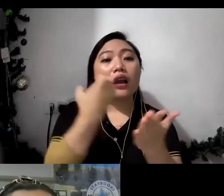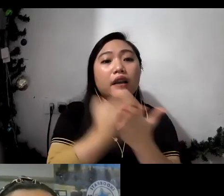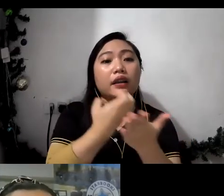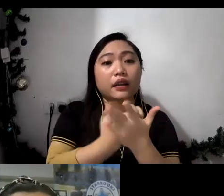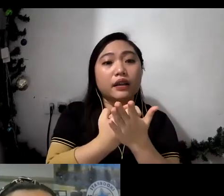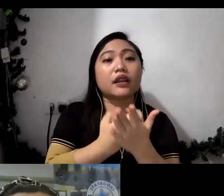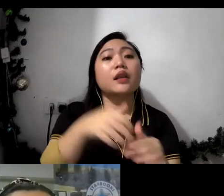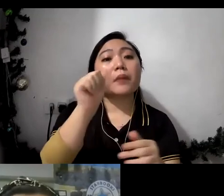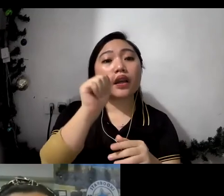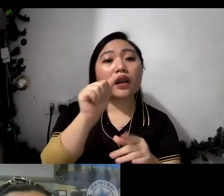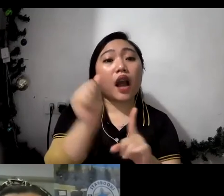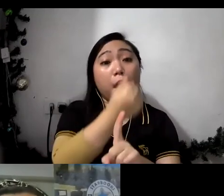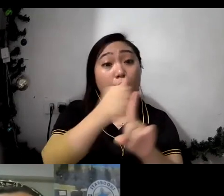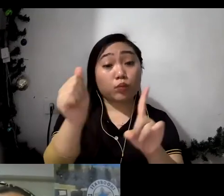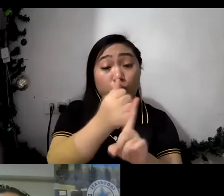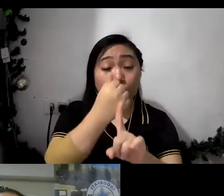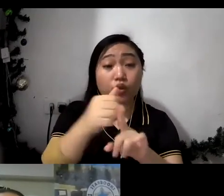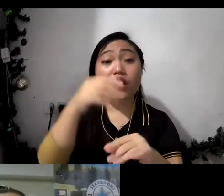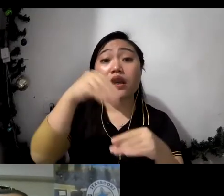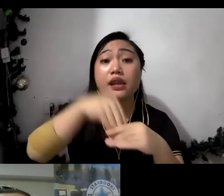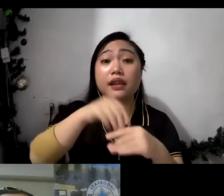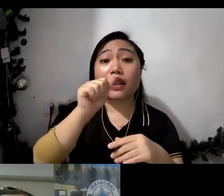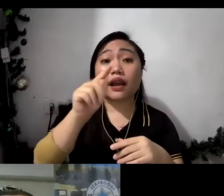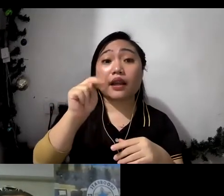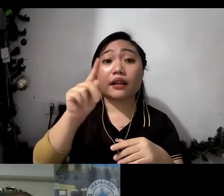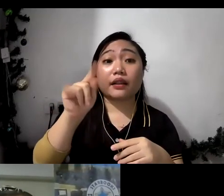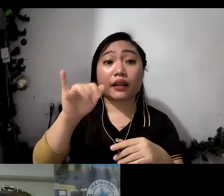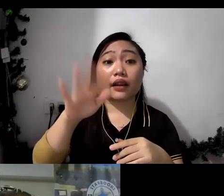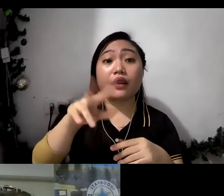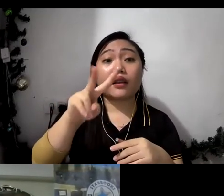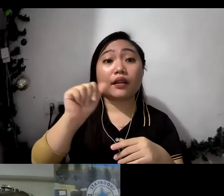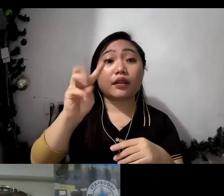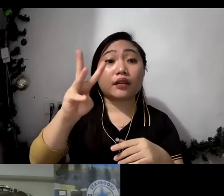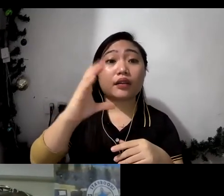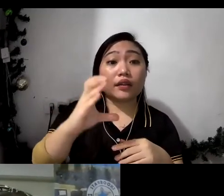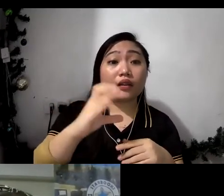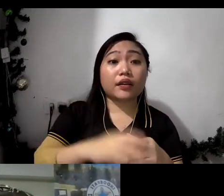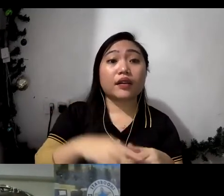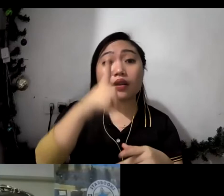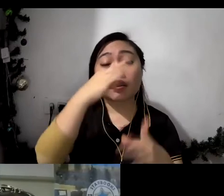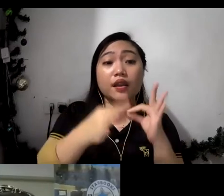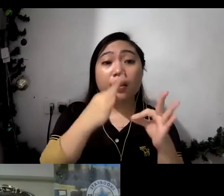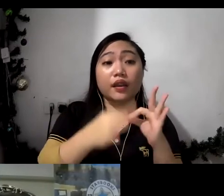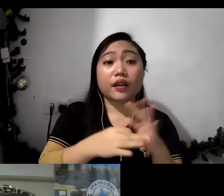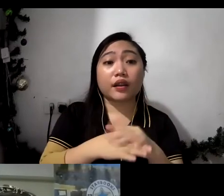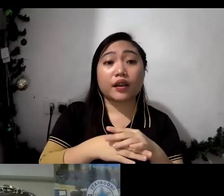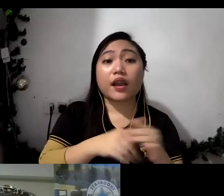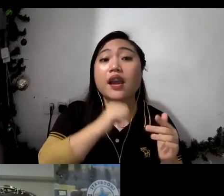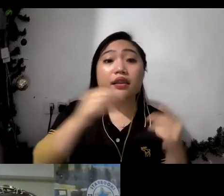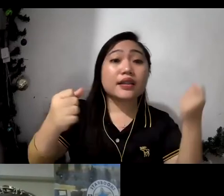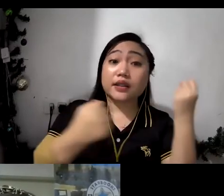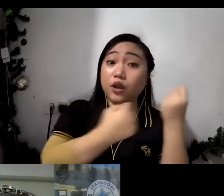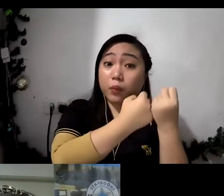ng economic abuse sa anti-bawsi law ay kung inabandon yung bata at hindi binigyan ng suporta,